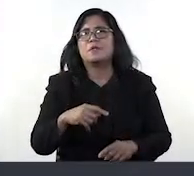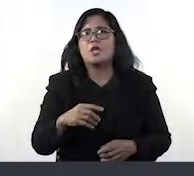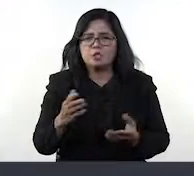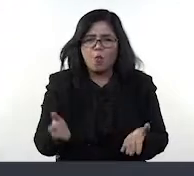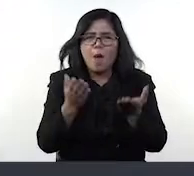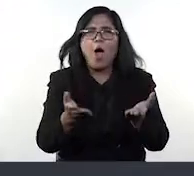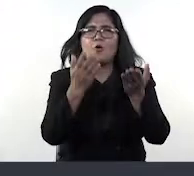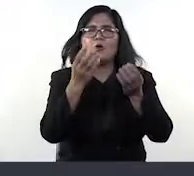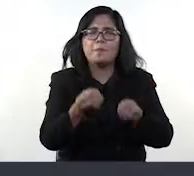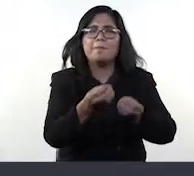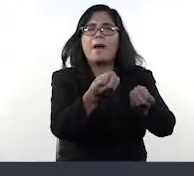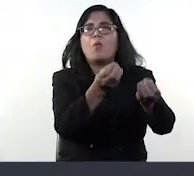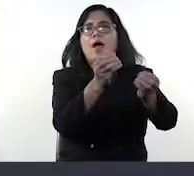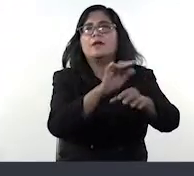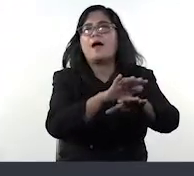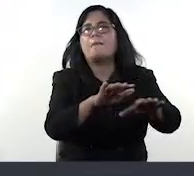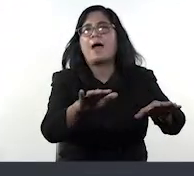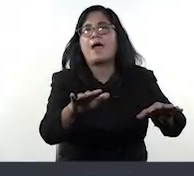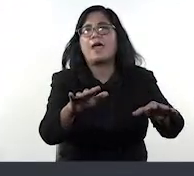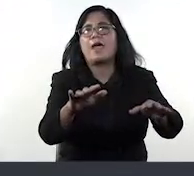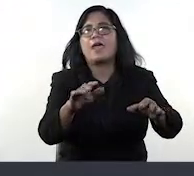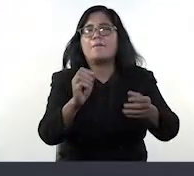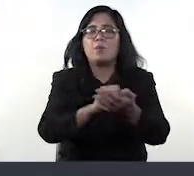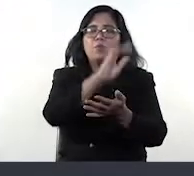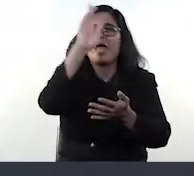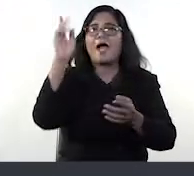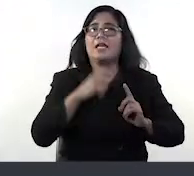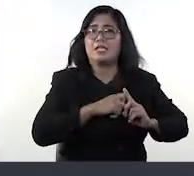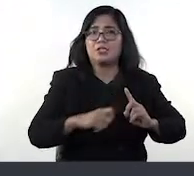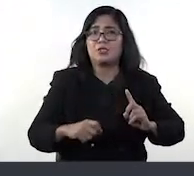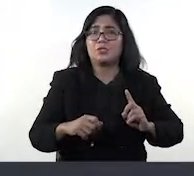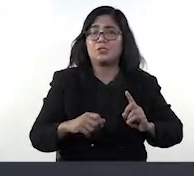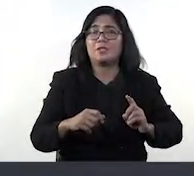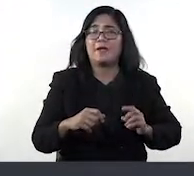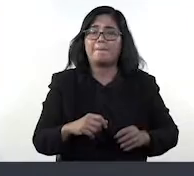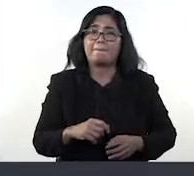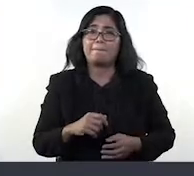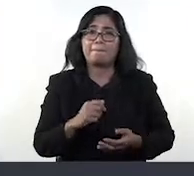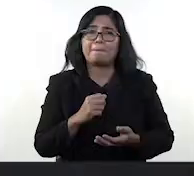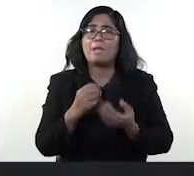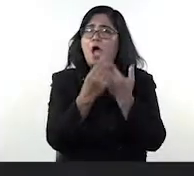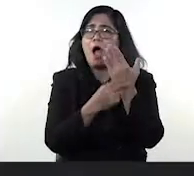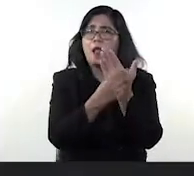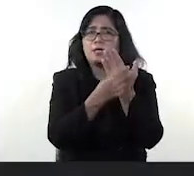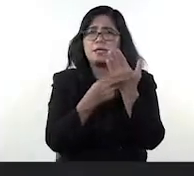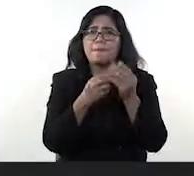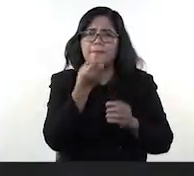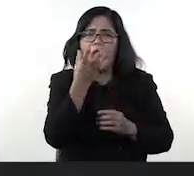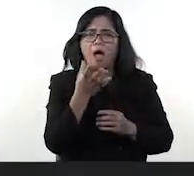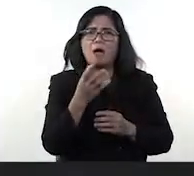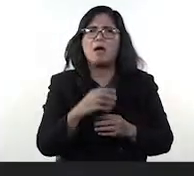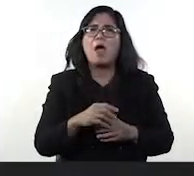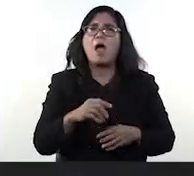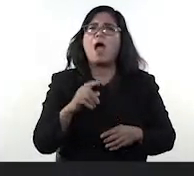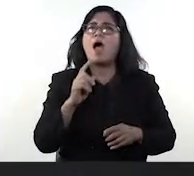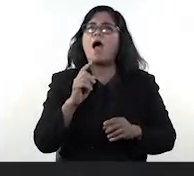dia akan selalu membangun Mambo damai serta memuliakan Kristus karena jelaslah kita bilang apa yang dari dalam akan terpancar keluar Jadi kalau